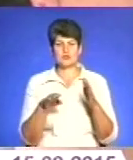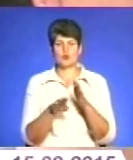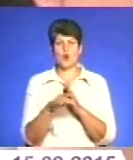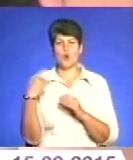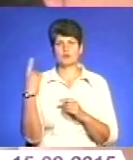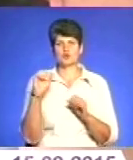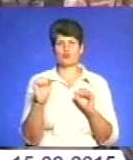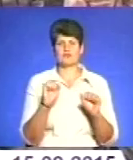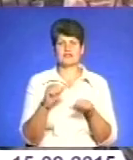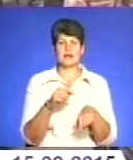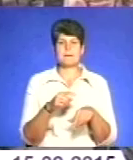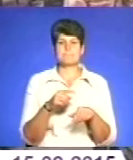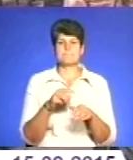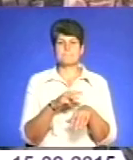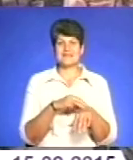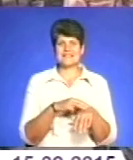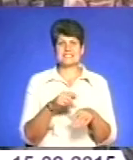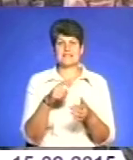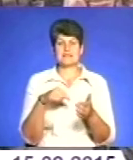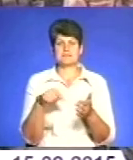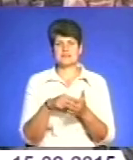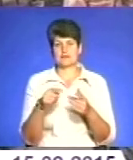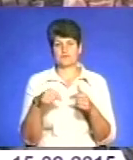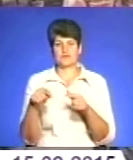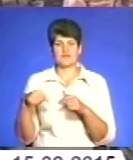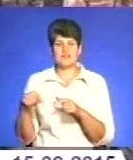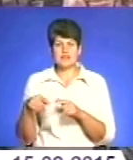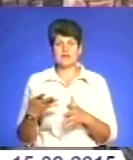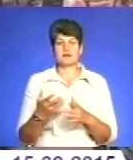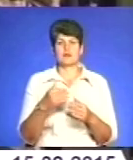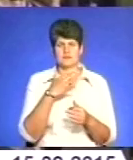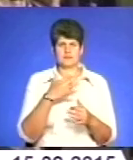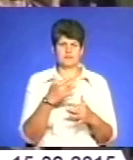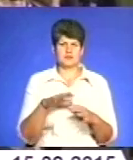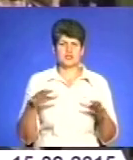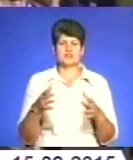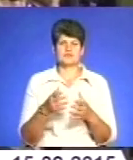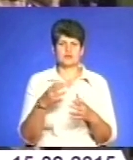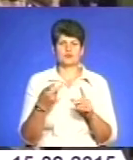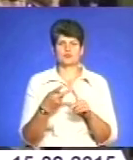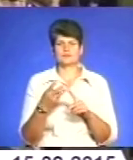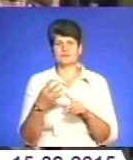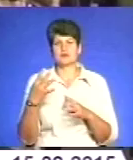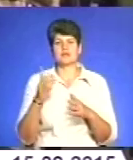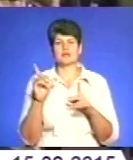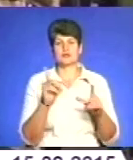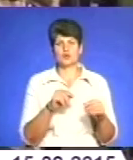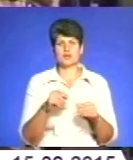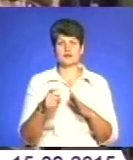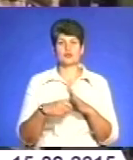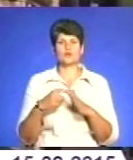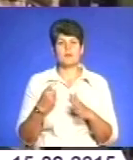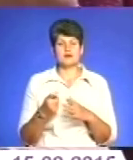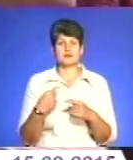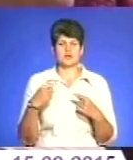управління міліції та міськрайвідділів області. Більшість із них уже не вперше їдуть у відрядження на Донбас, тож добре знають завдання, які доведеться